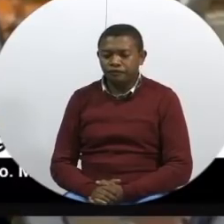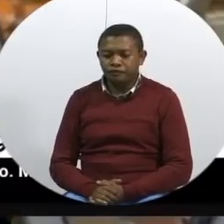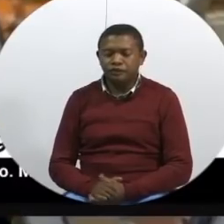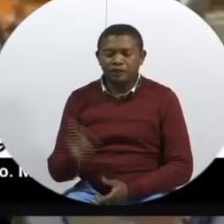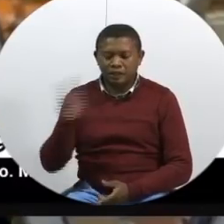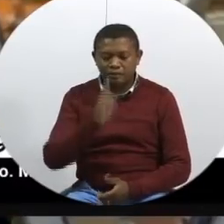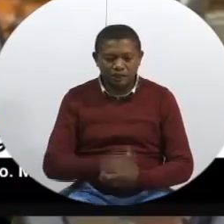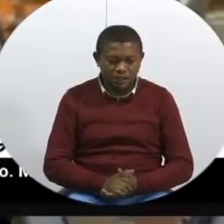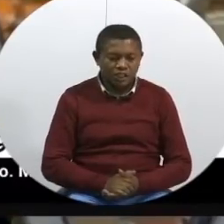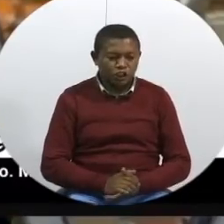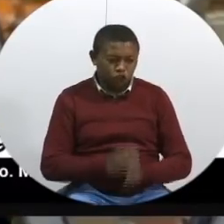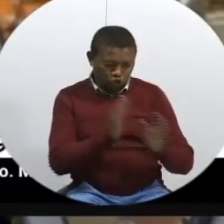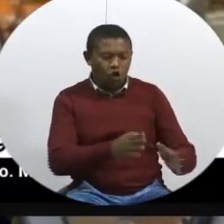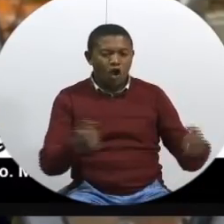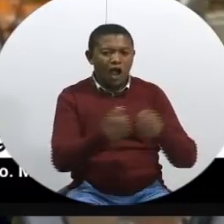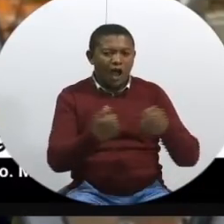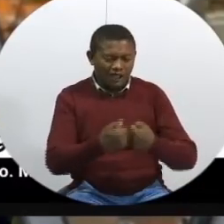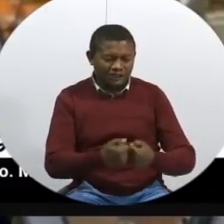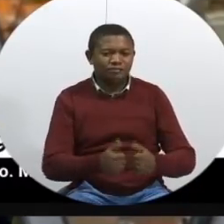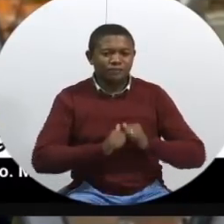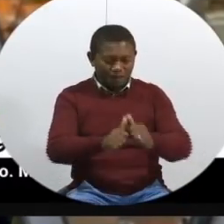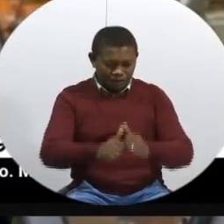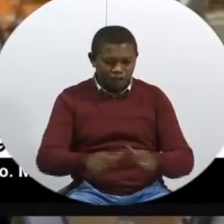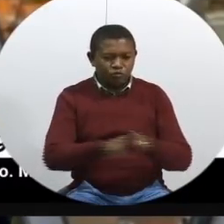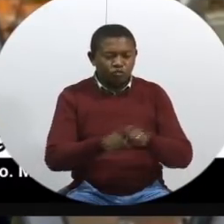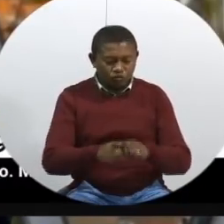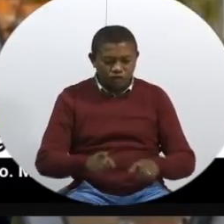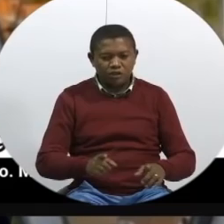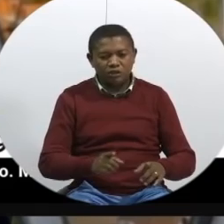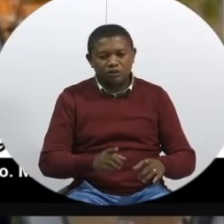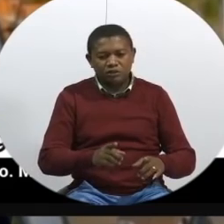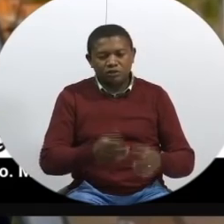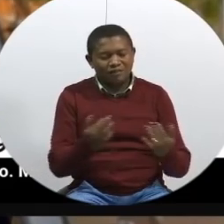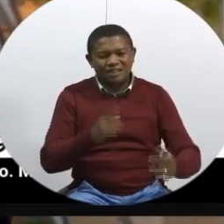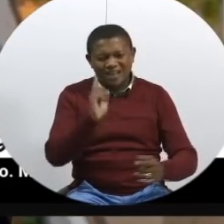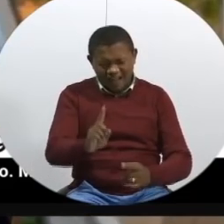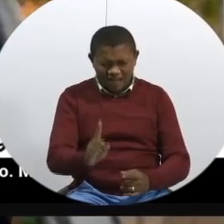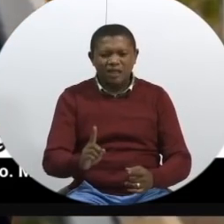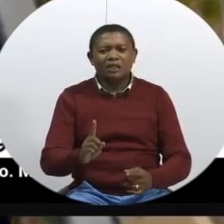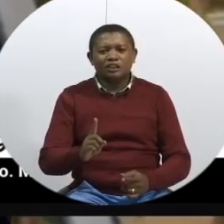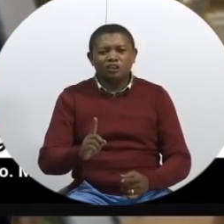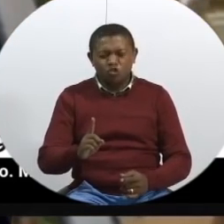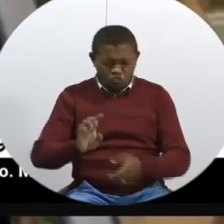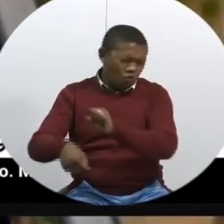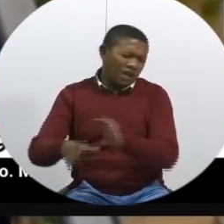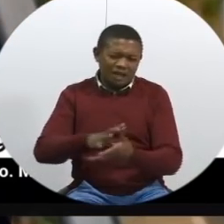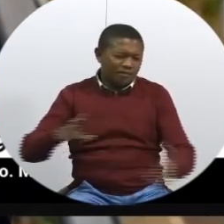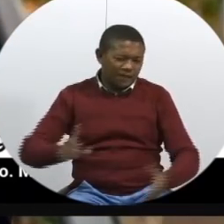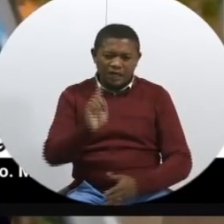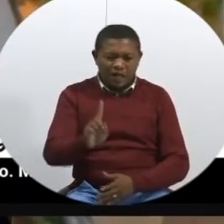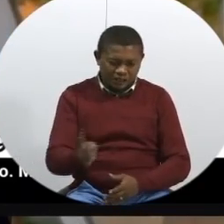ady iraisana fahavalo iray a no fahavalontsika ankehitriny ry malagasy